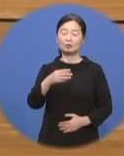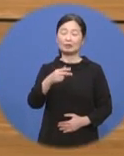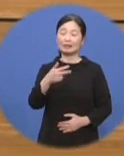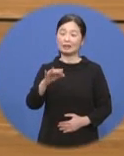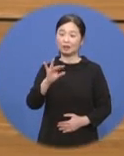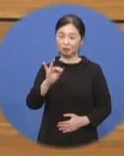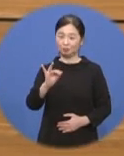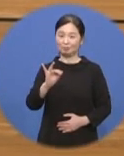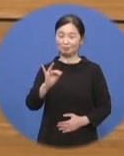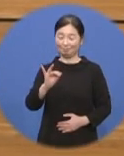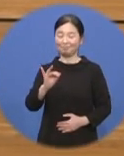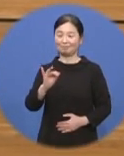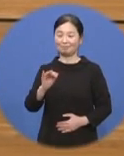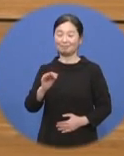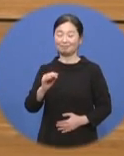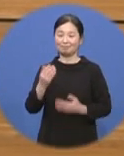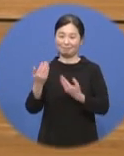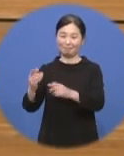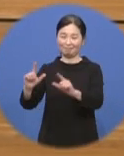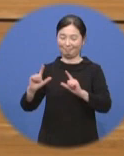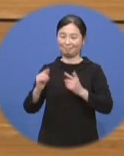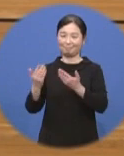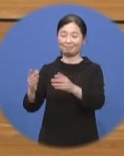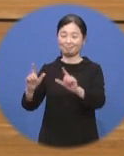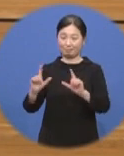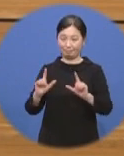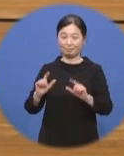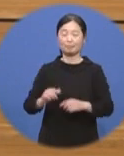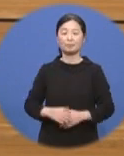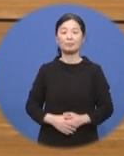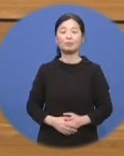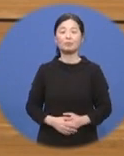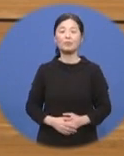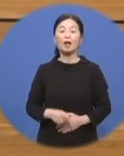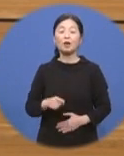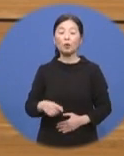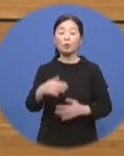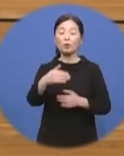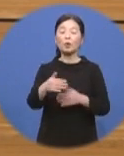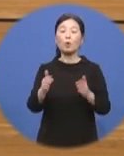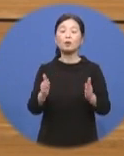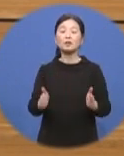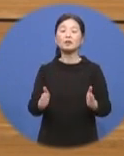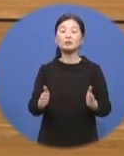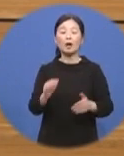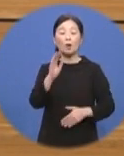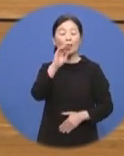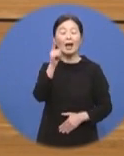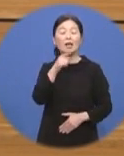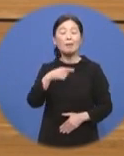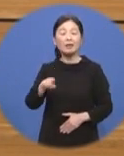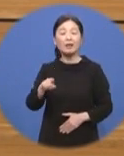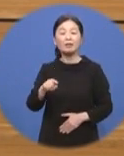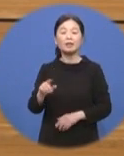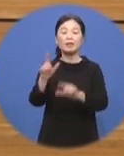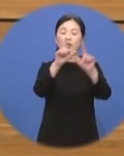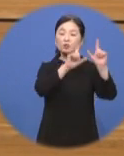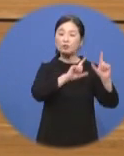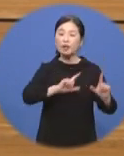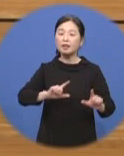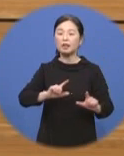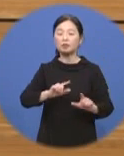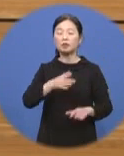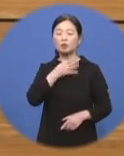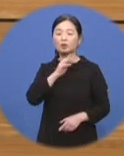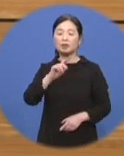きのくに学びの教室とは、和歌山県に住んでいる15歳以上の社会人で学び直しがしたい